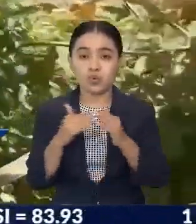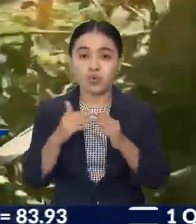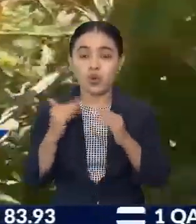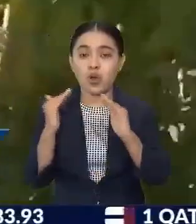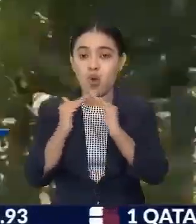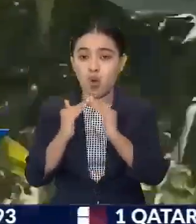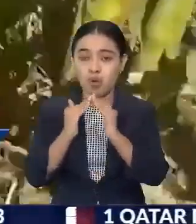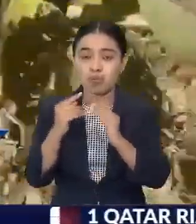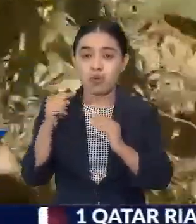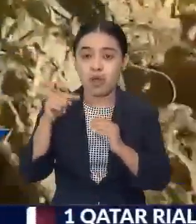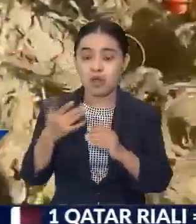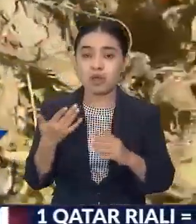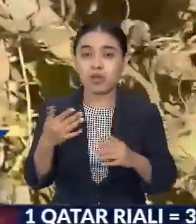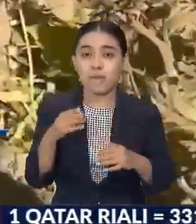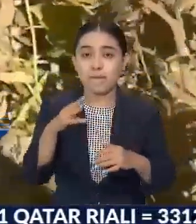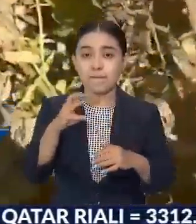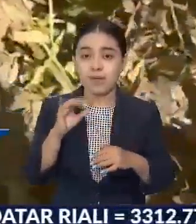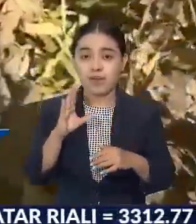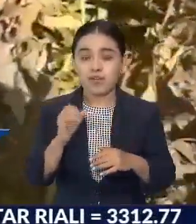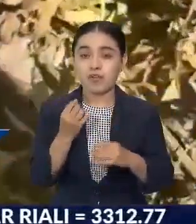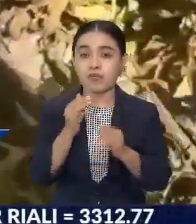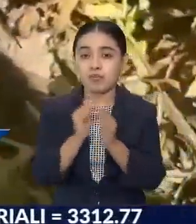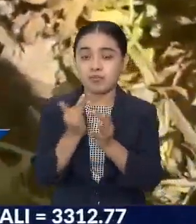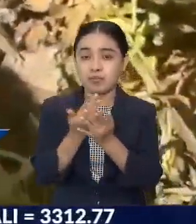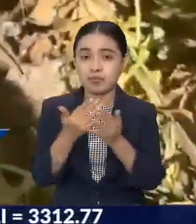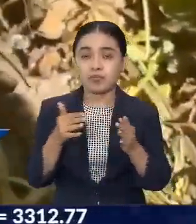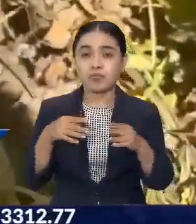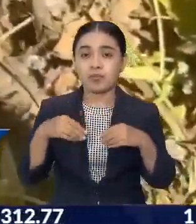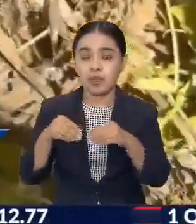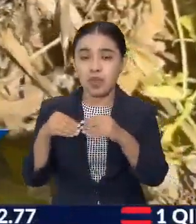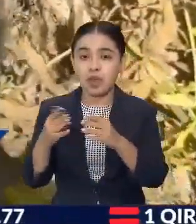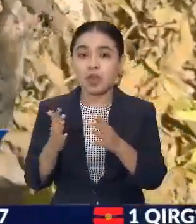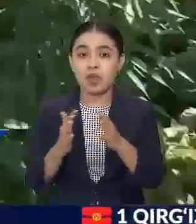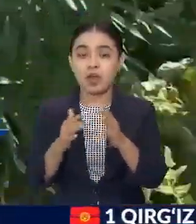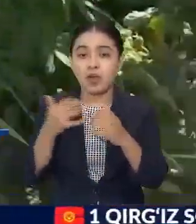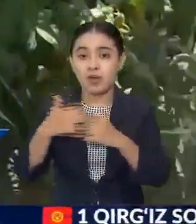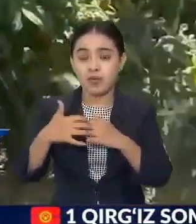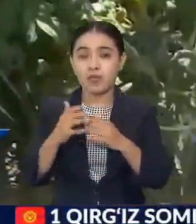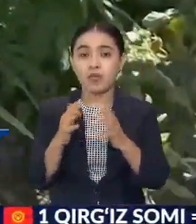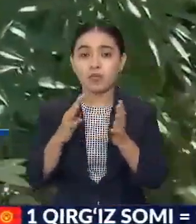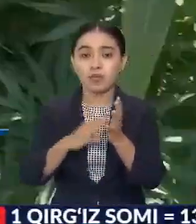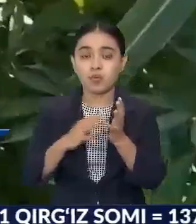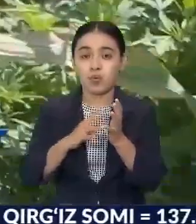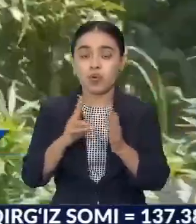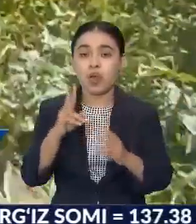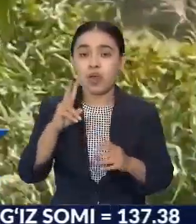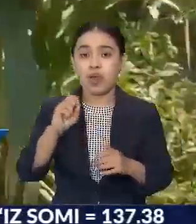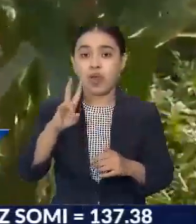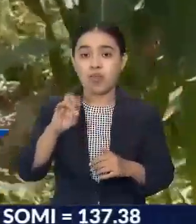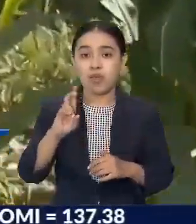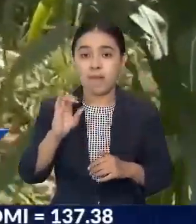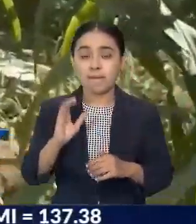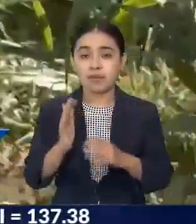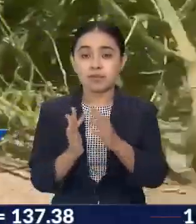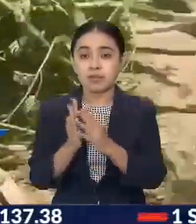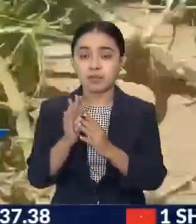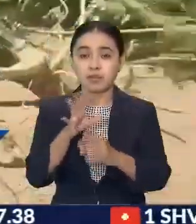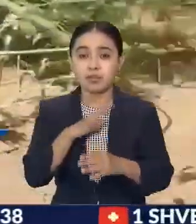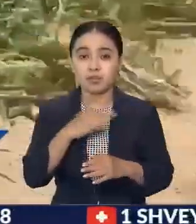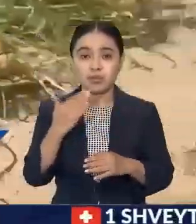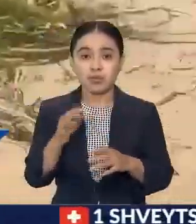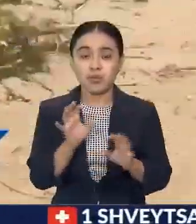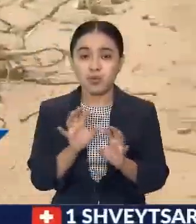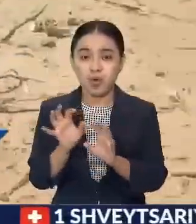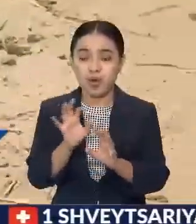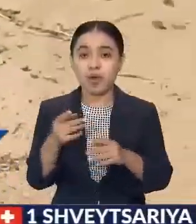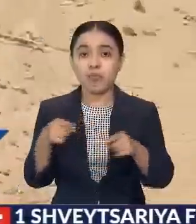tomorqa yerida meva-sabzavot ekinlari orasida tarkibida giyohvand modda bo'lgan 90 tup kannabis o'simligini ekib, uni tarbiyalab